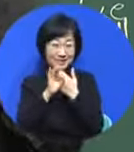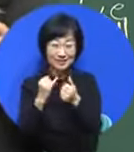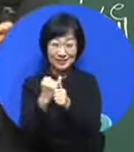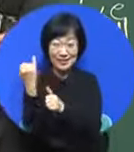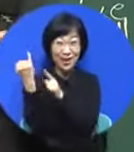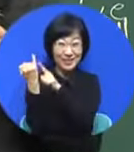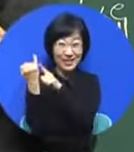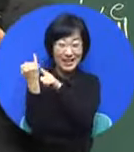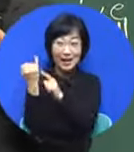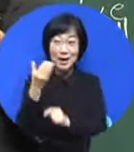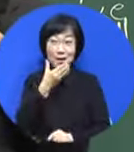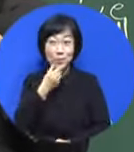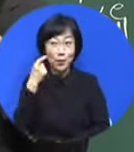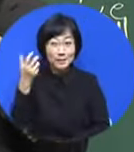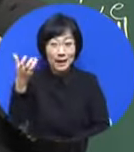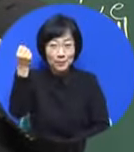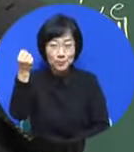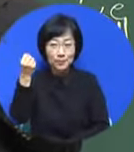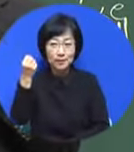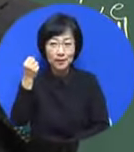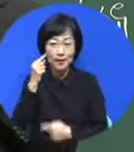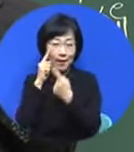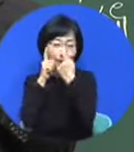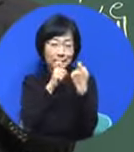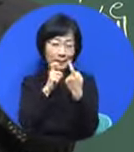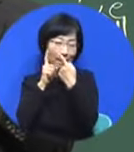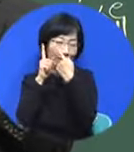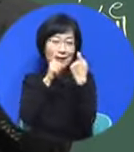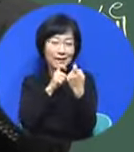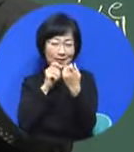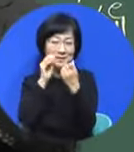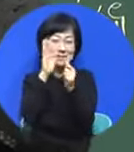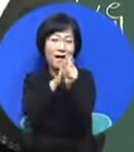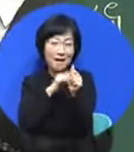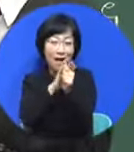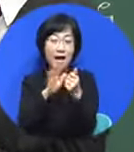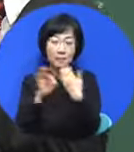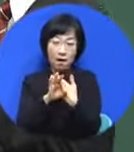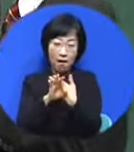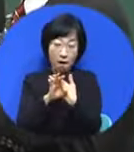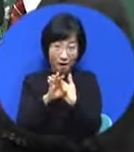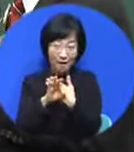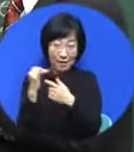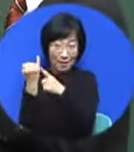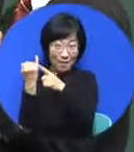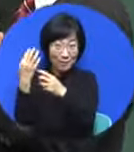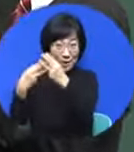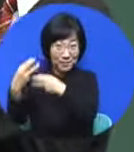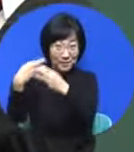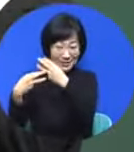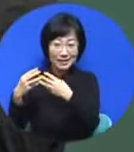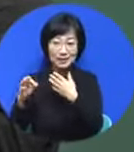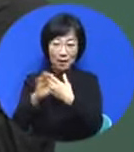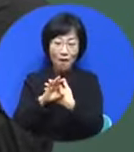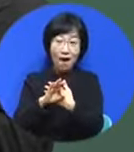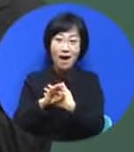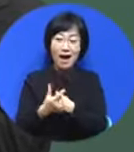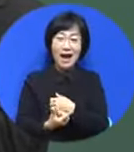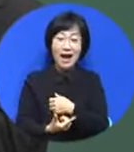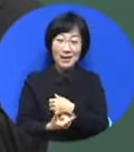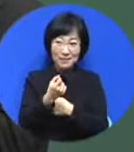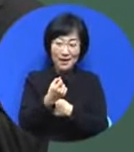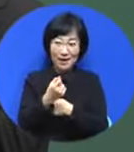하지. But if the person that is trying to get him to notice her was a remnant with the gospel, of